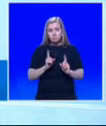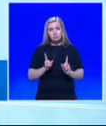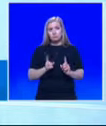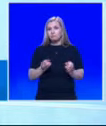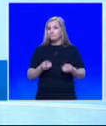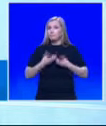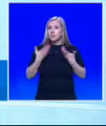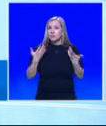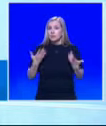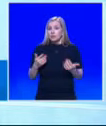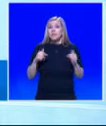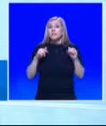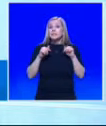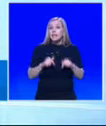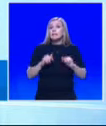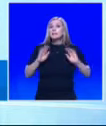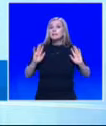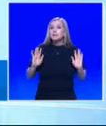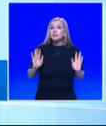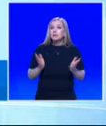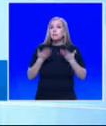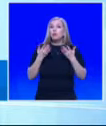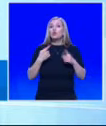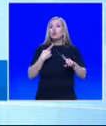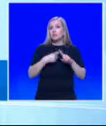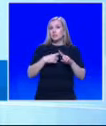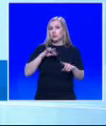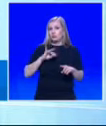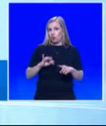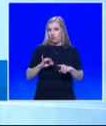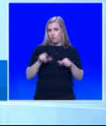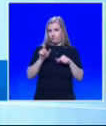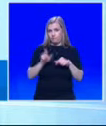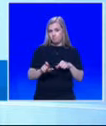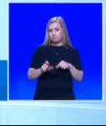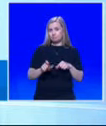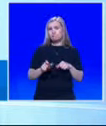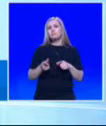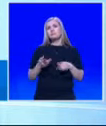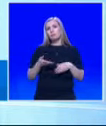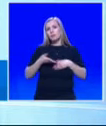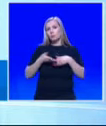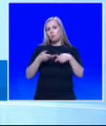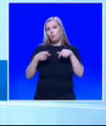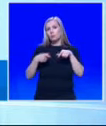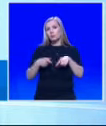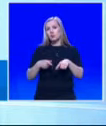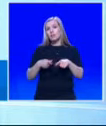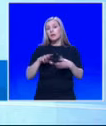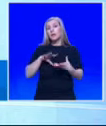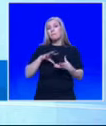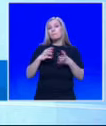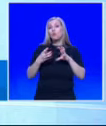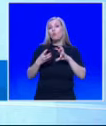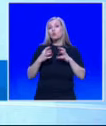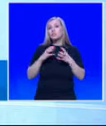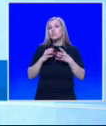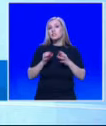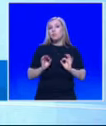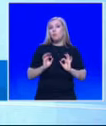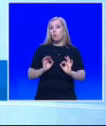случат. И днес, започнатото от Христо Иванов, с помощта на политическия моментум и скорост,